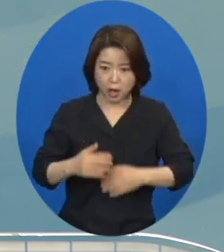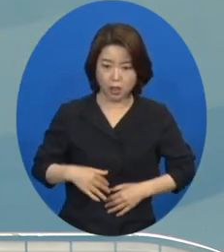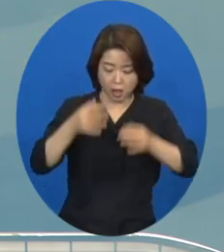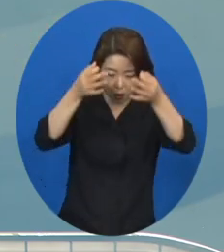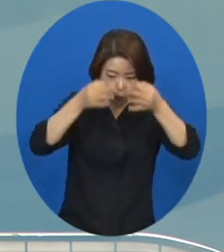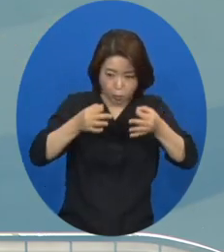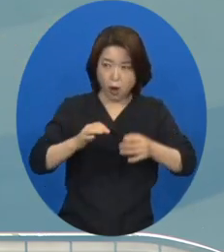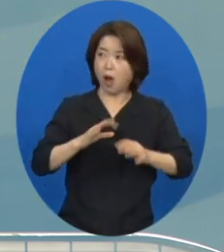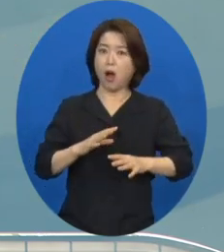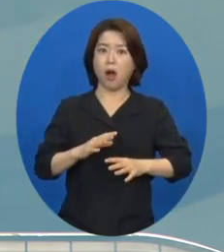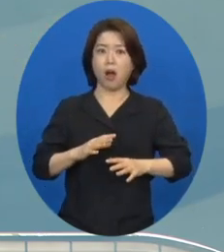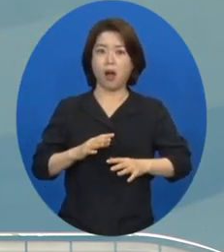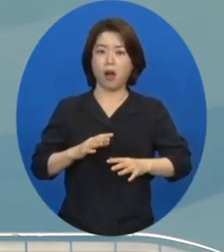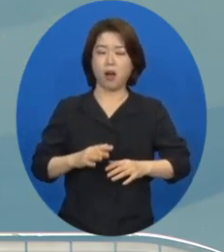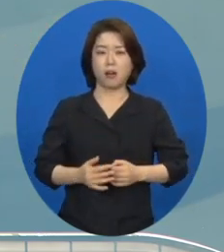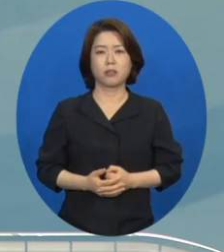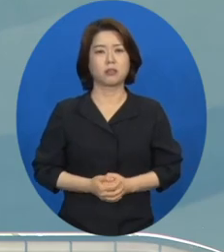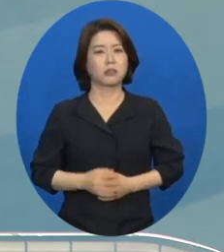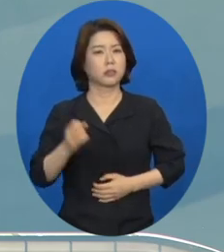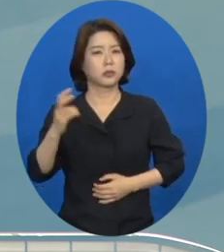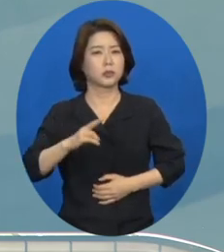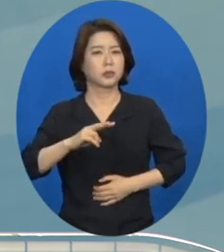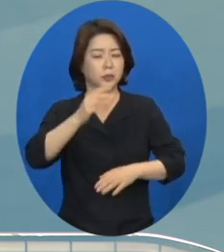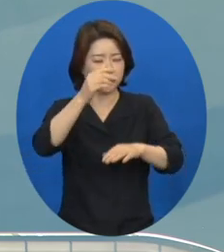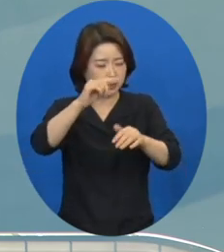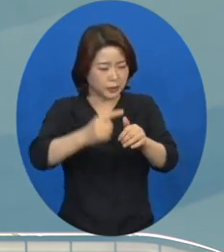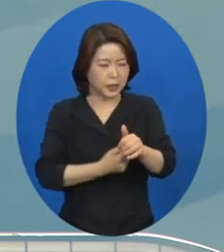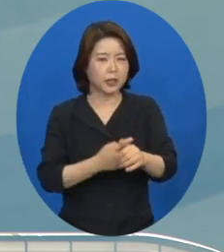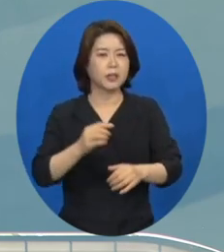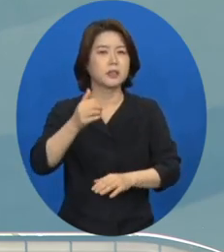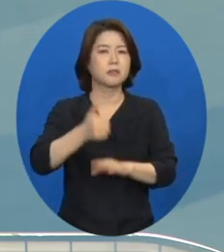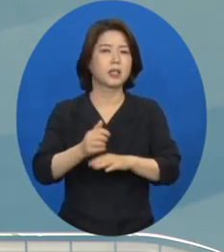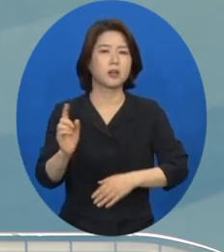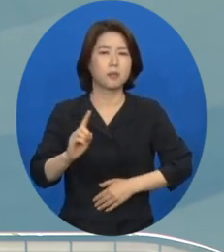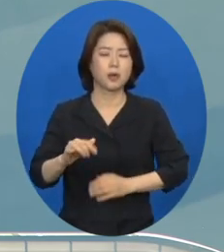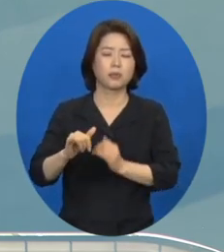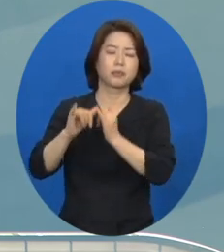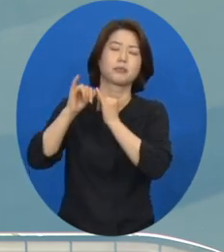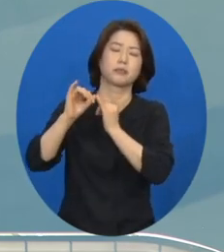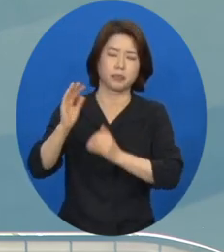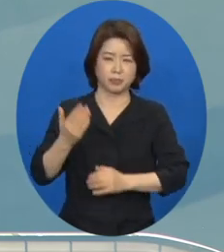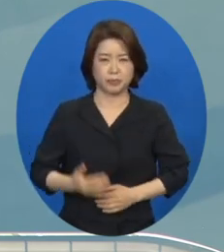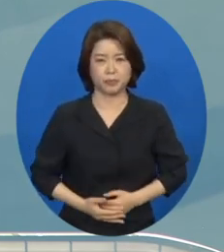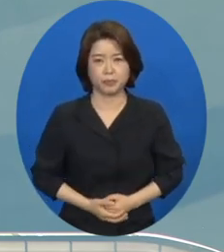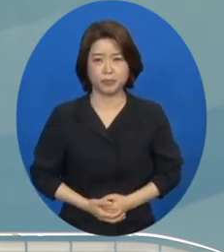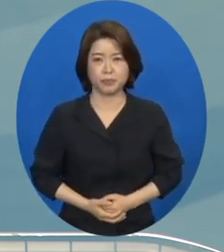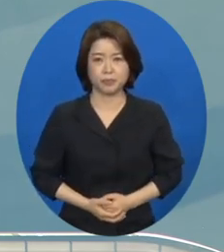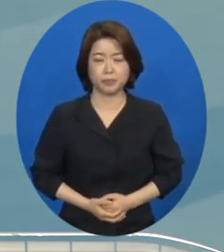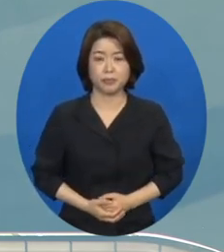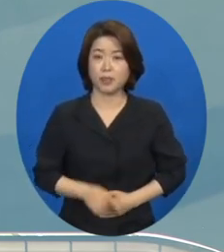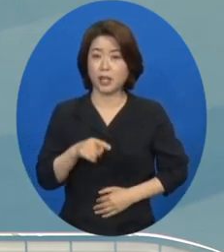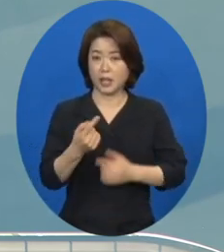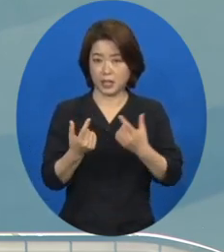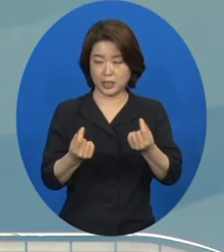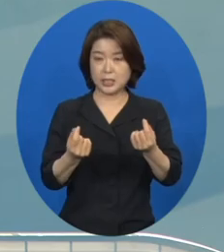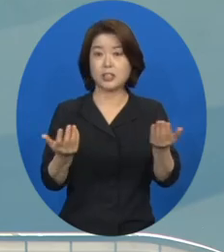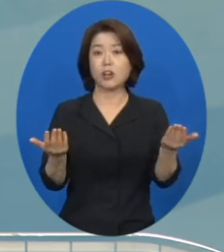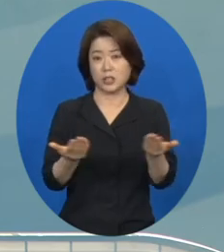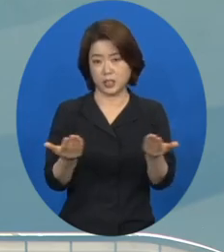놀랍니다. 그리고 스스로 목을 메어 죽게 되죠. 자, 이런 일이